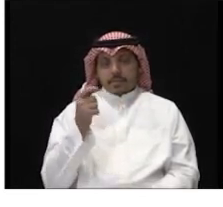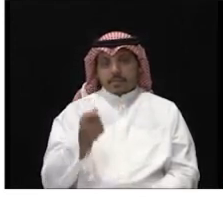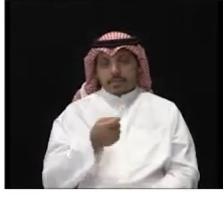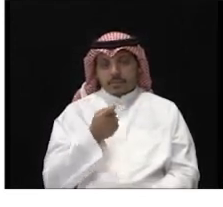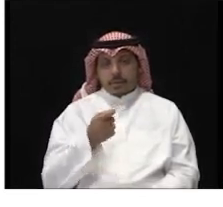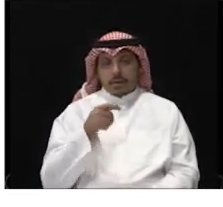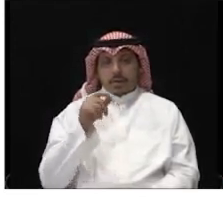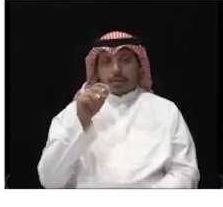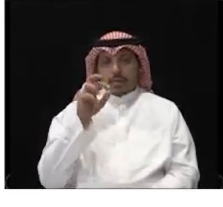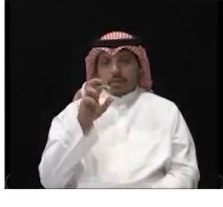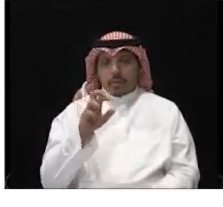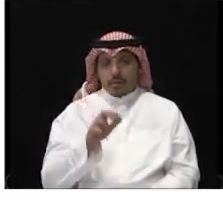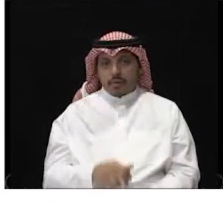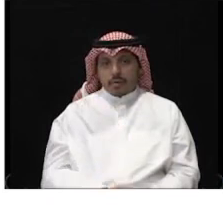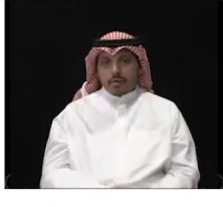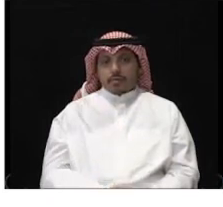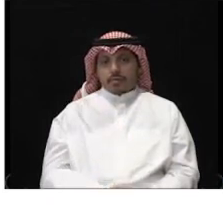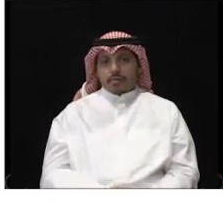ننطلق إلى